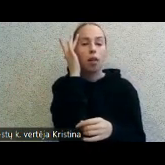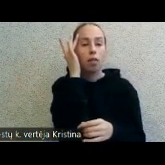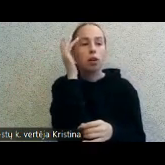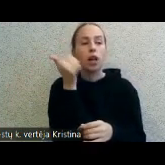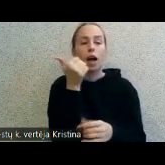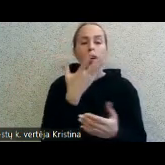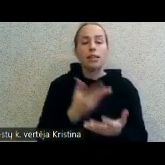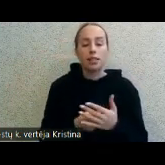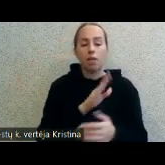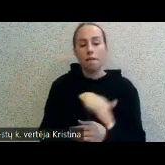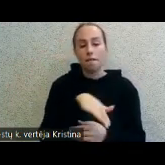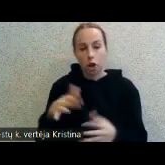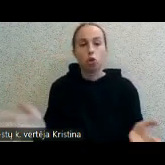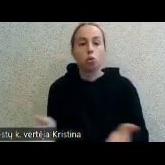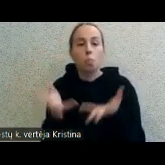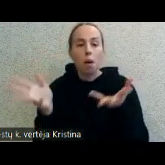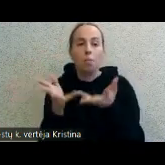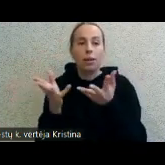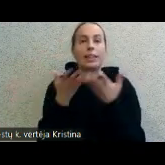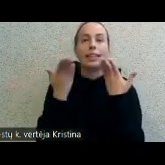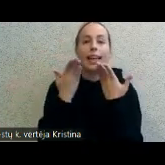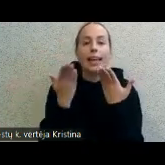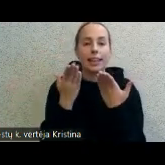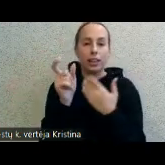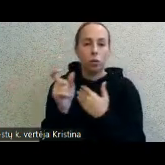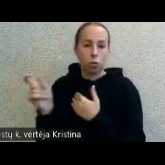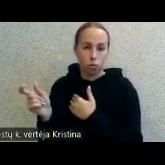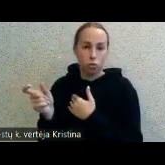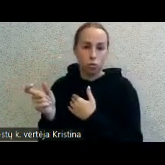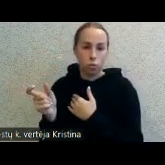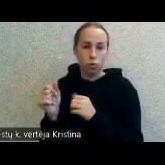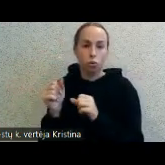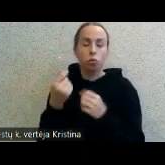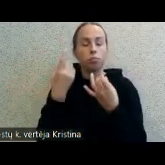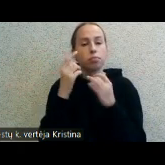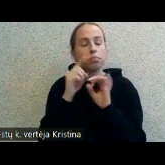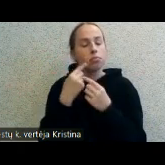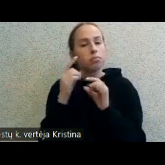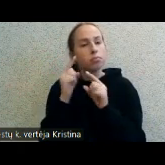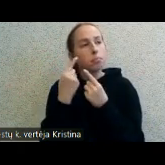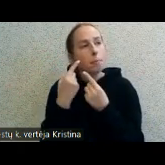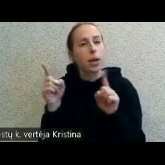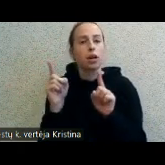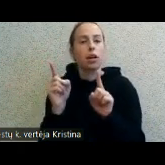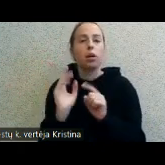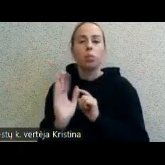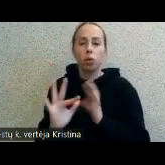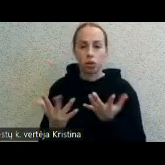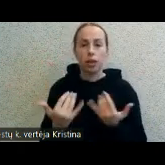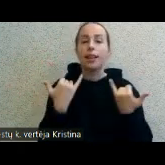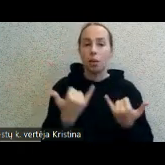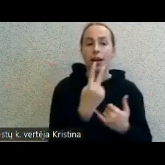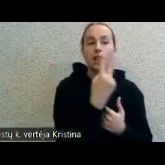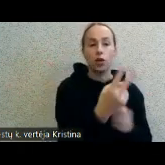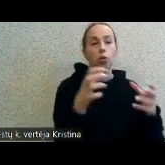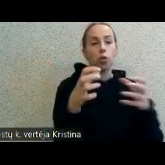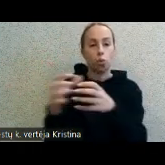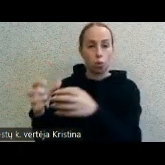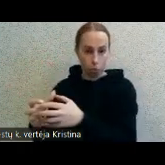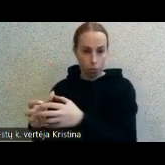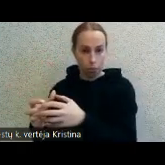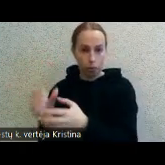savo vaikus į tokius skaitytojus. Koks būtų skirtumas? Praeitą kartą labai pasiteisino, kai aš sukūriau dvi grupės, tai dabar turėsiu vėl